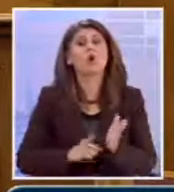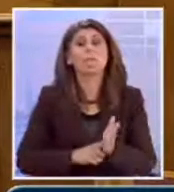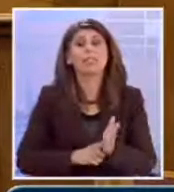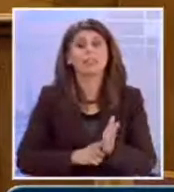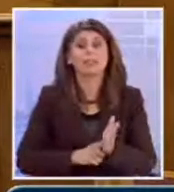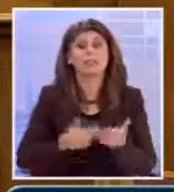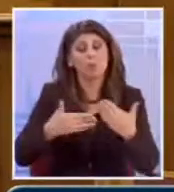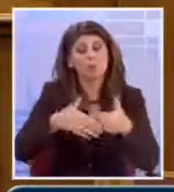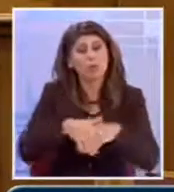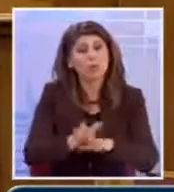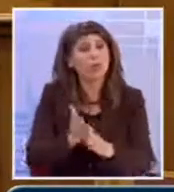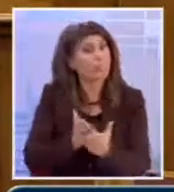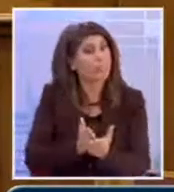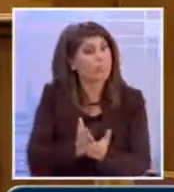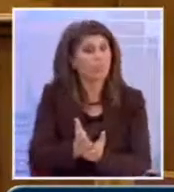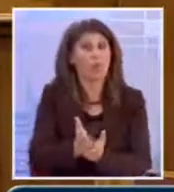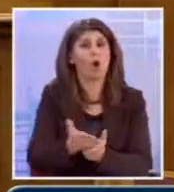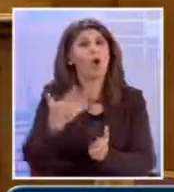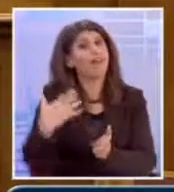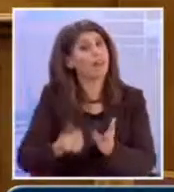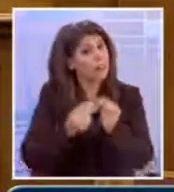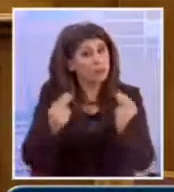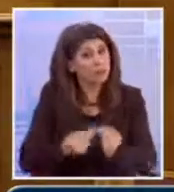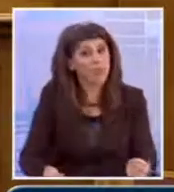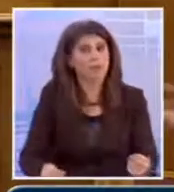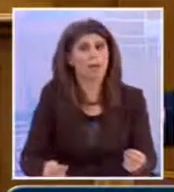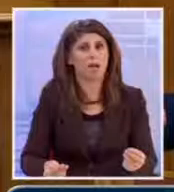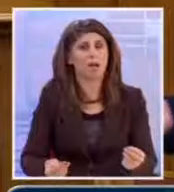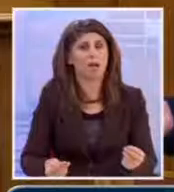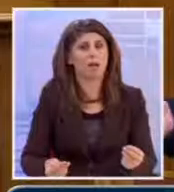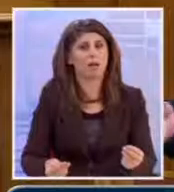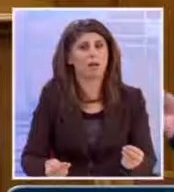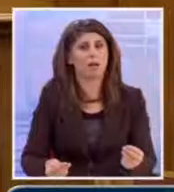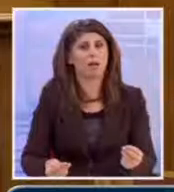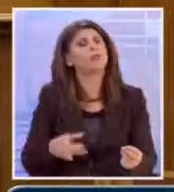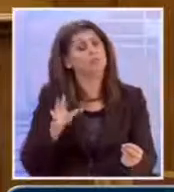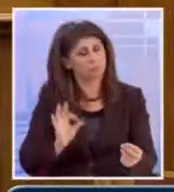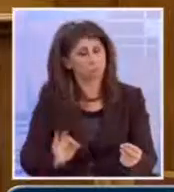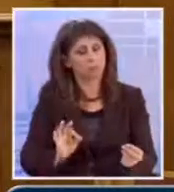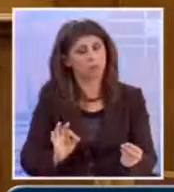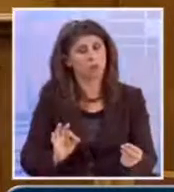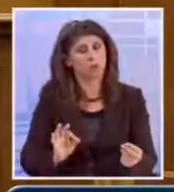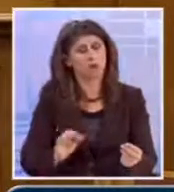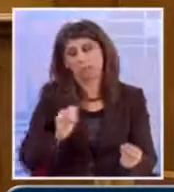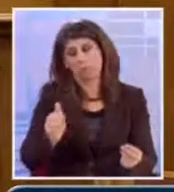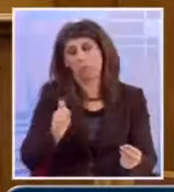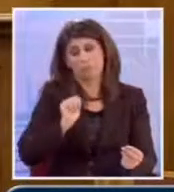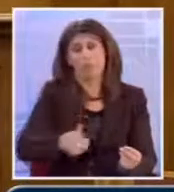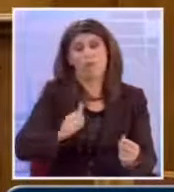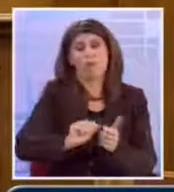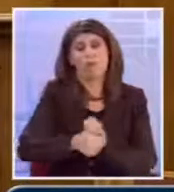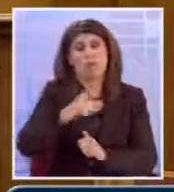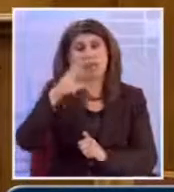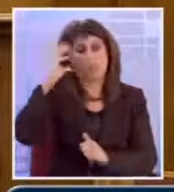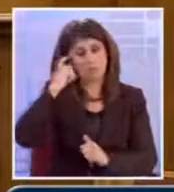προσαρμογής, δίκαιο, αποτελεσματικό και βεβαίως και αυτονοήτως, θα έλεγα,